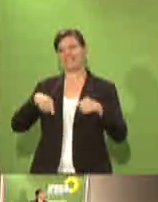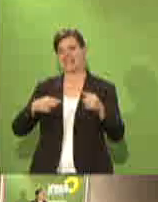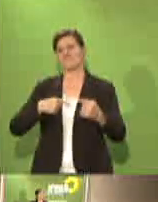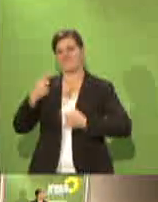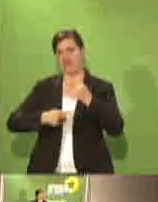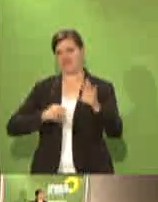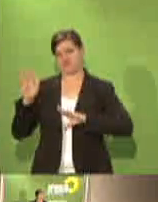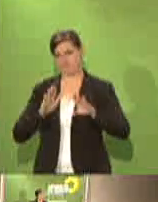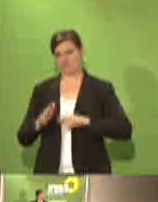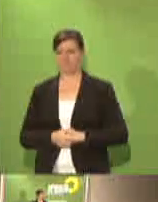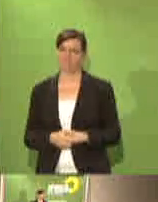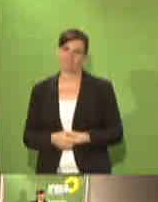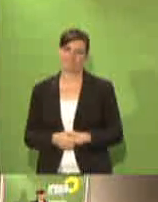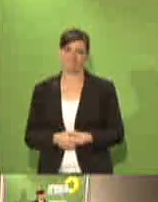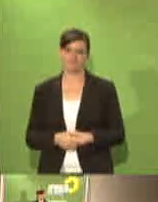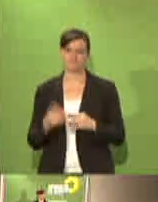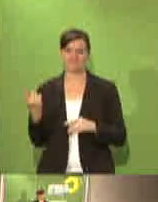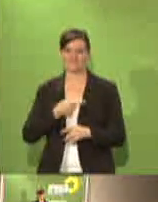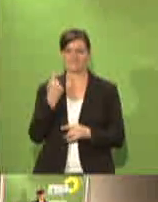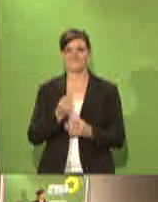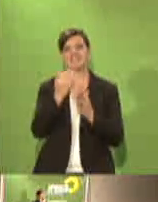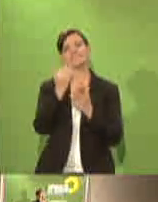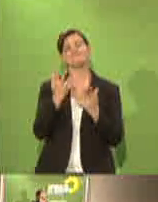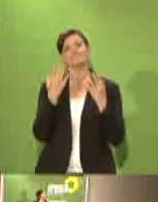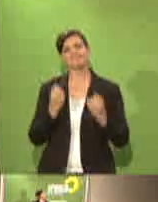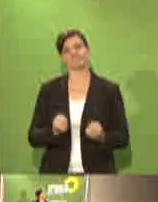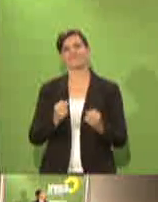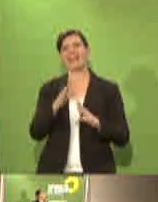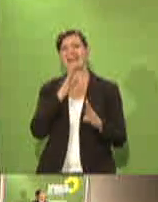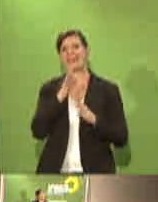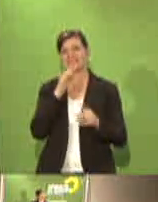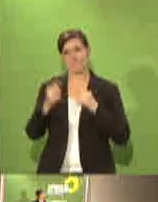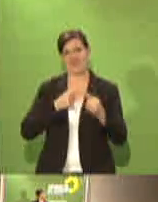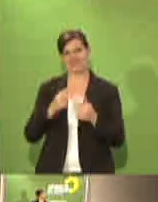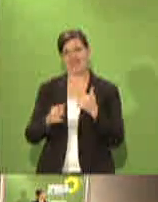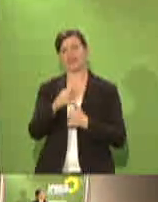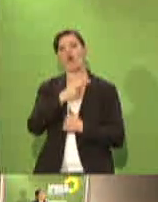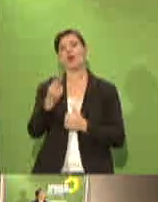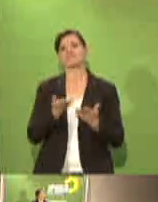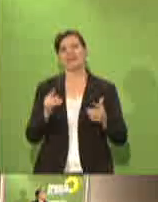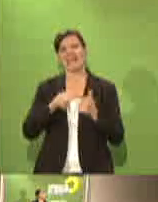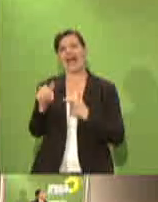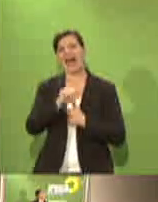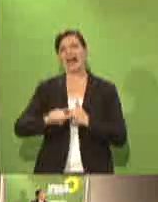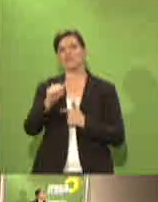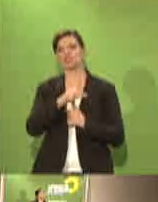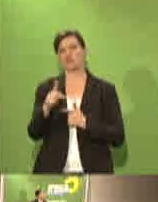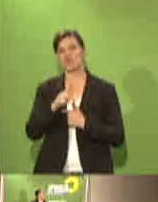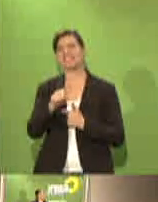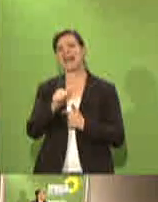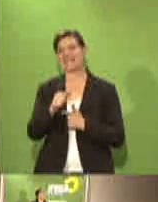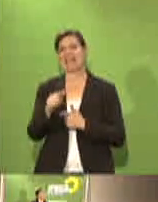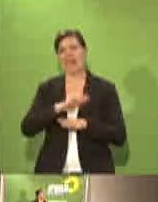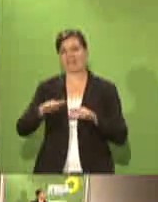abstimmen. Wir haben gesetzte Redebeiträge von Horst Becker, Alfons Kuhles von der LAG